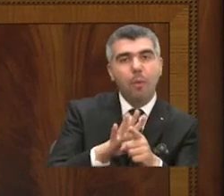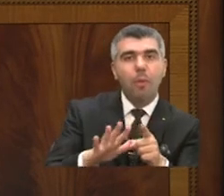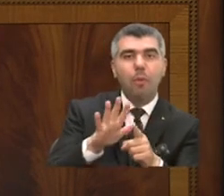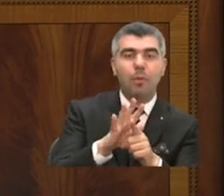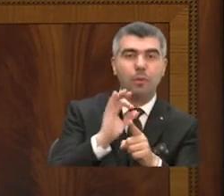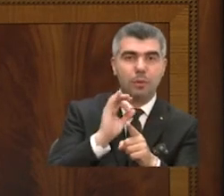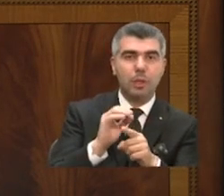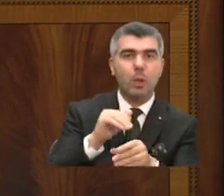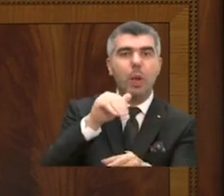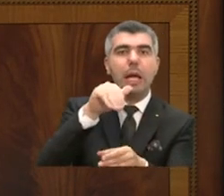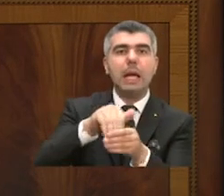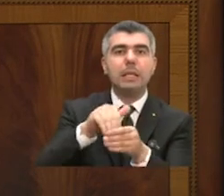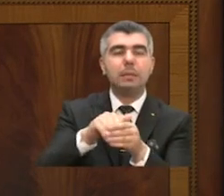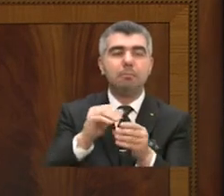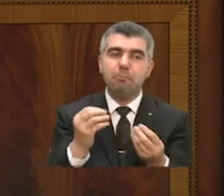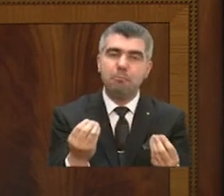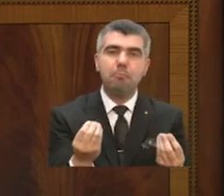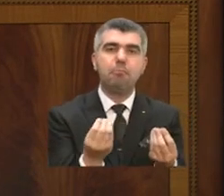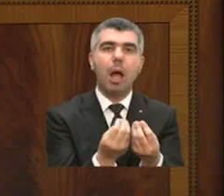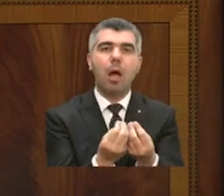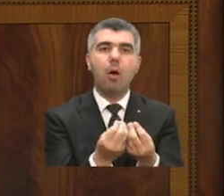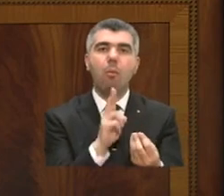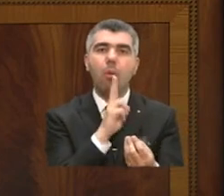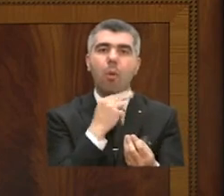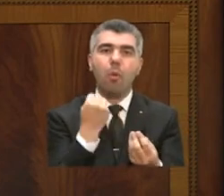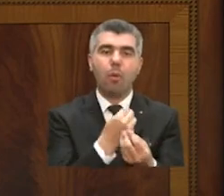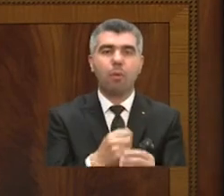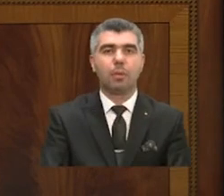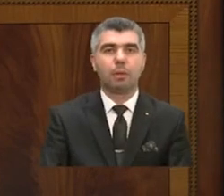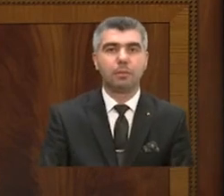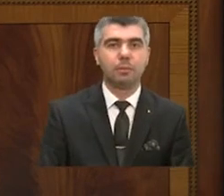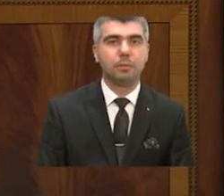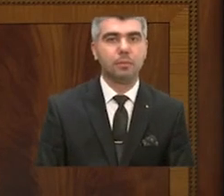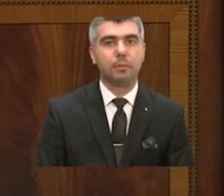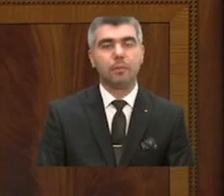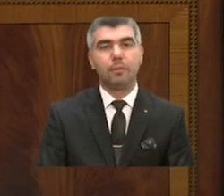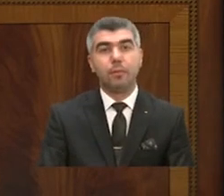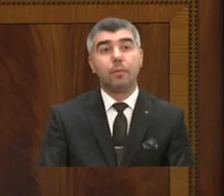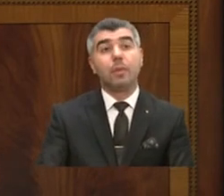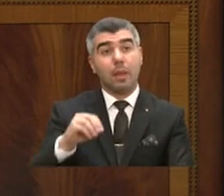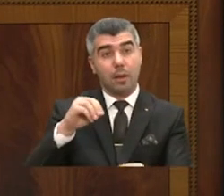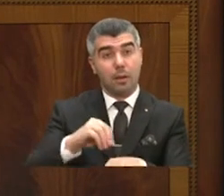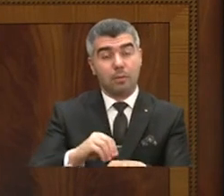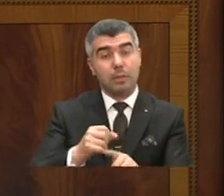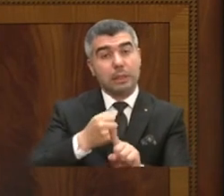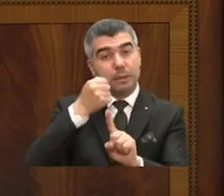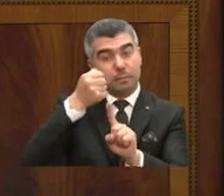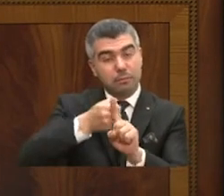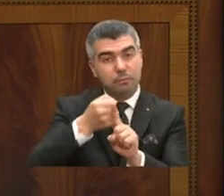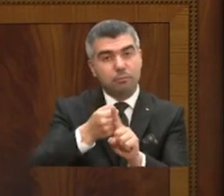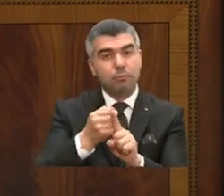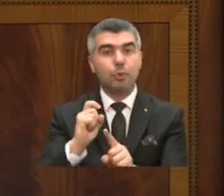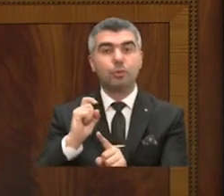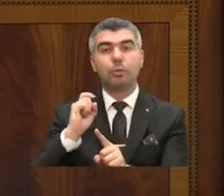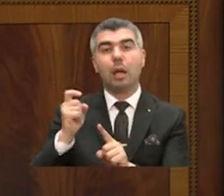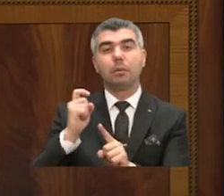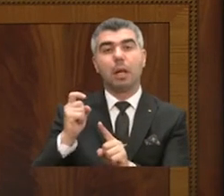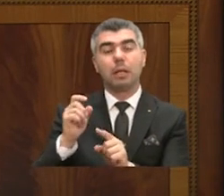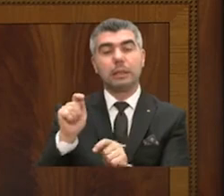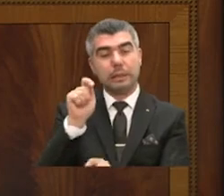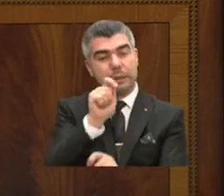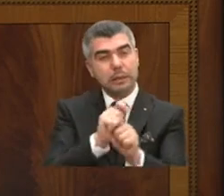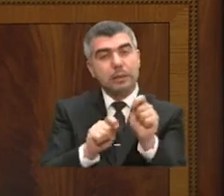والتزامات الأحزاب المشكلة للأغلبية. كما اشتغلنا خلال الأشهر الماضية على إعداد تصور